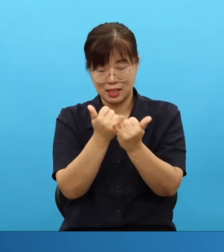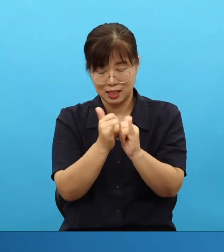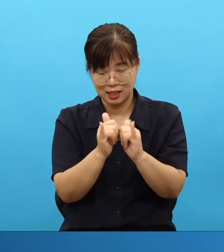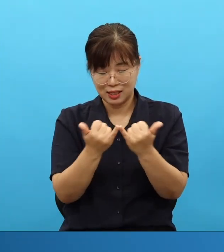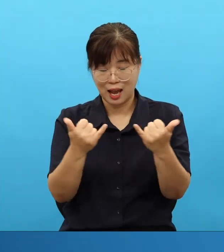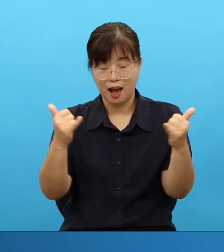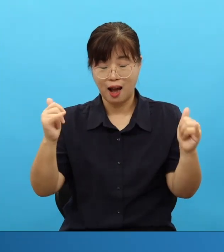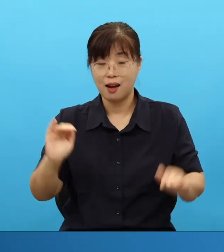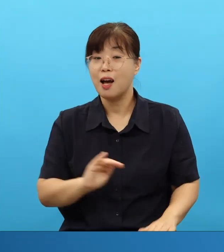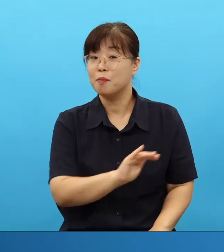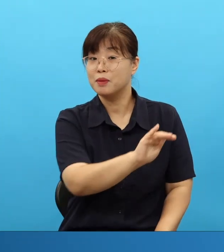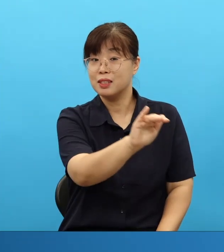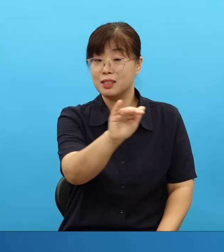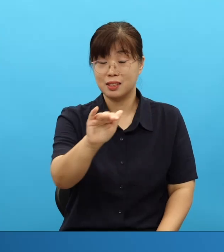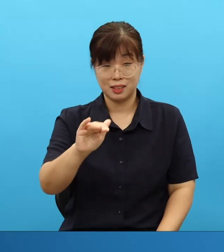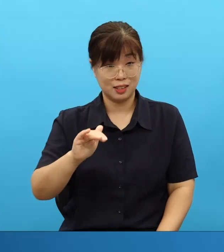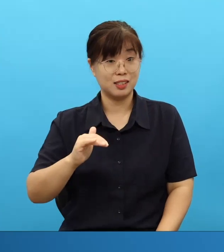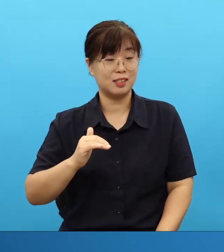모든